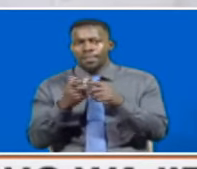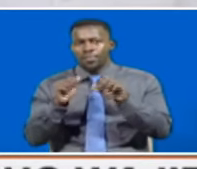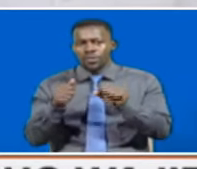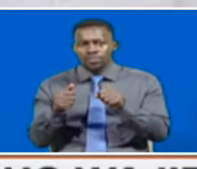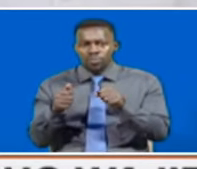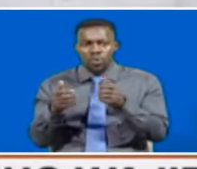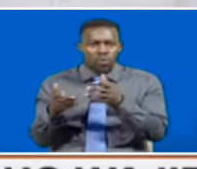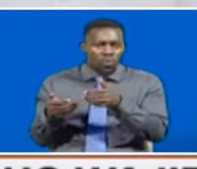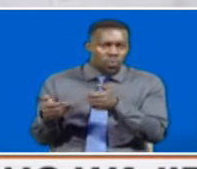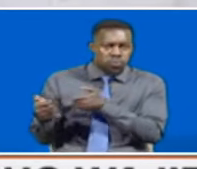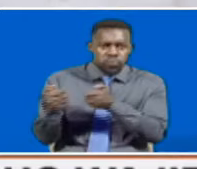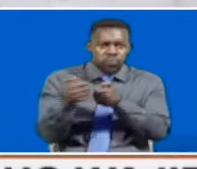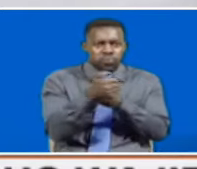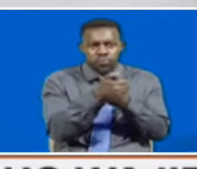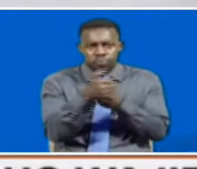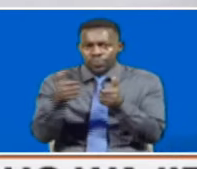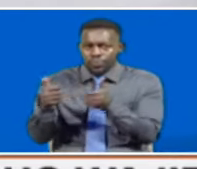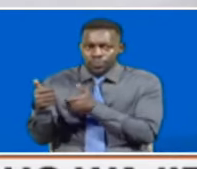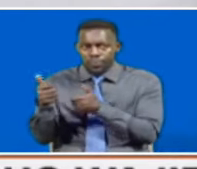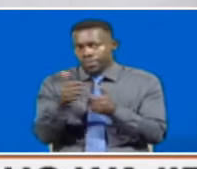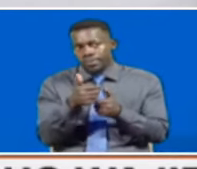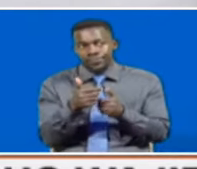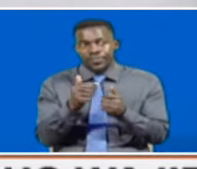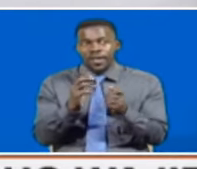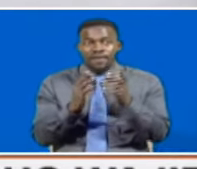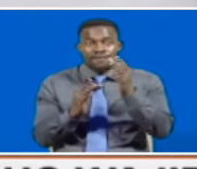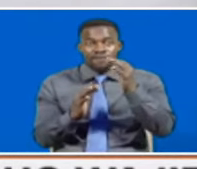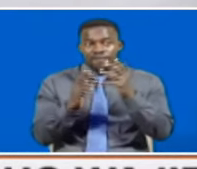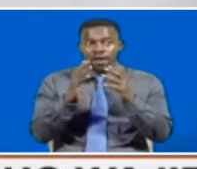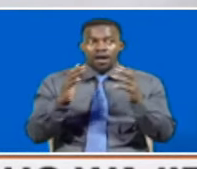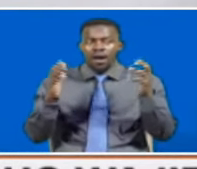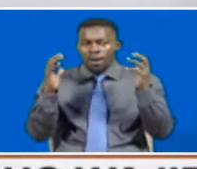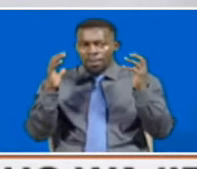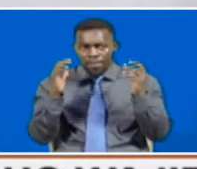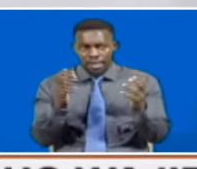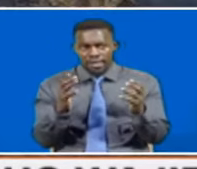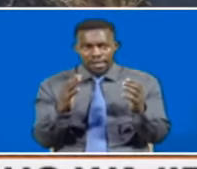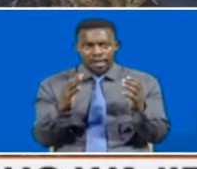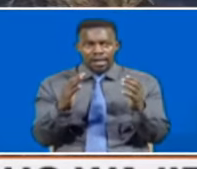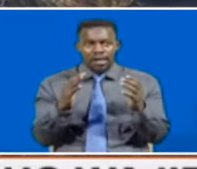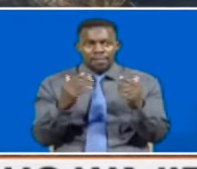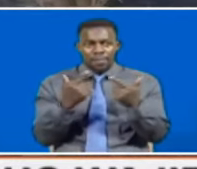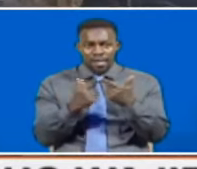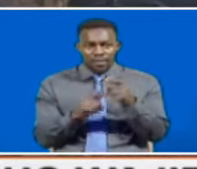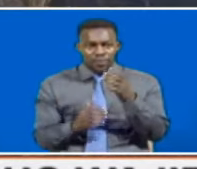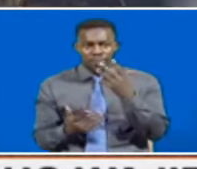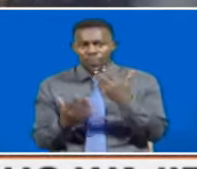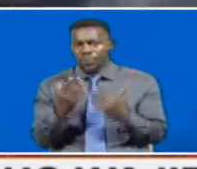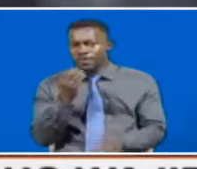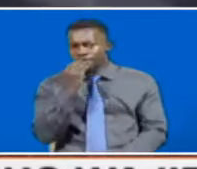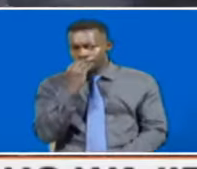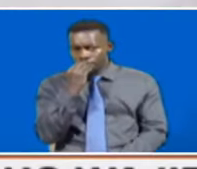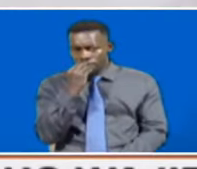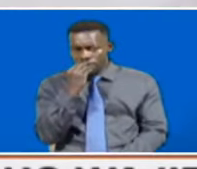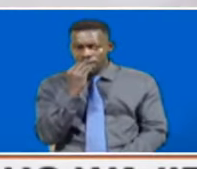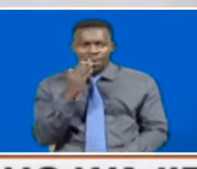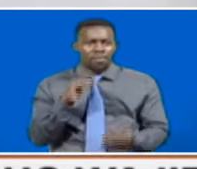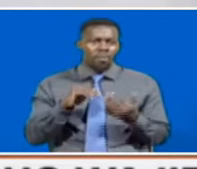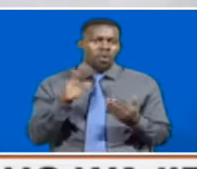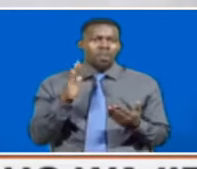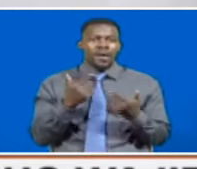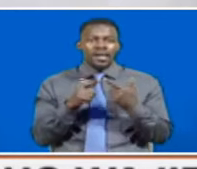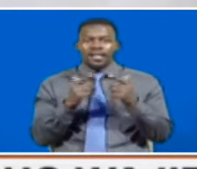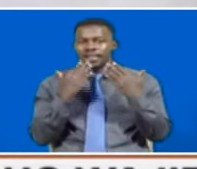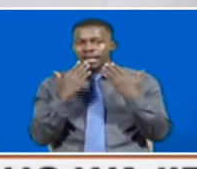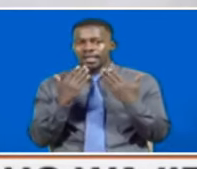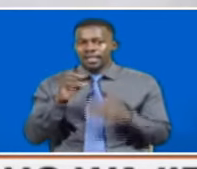kukabiliana na moto kama hizo. Moto kubwa ndio imechoma nyasi na malisho. Tunashukuru